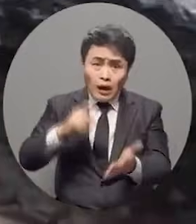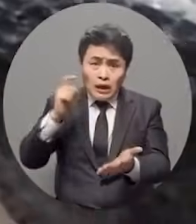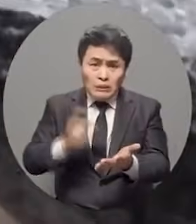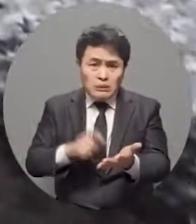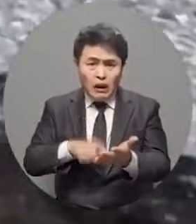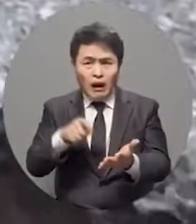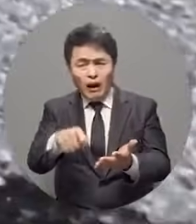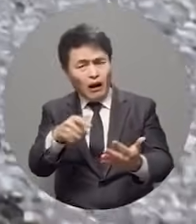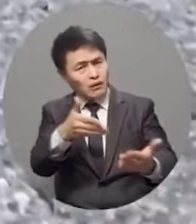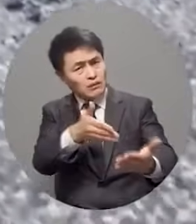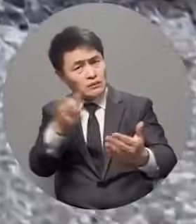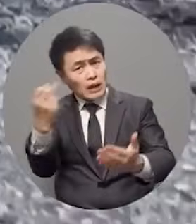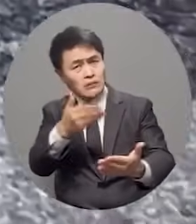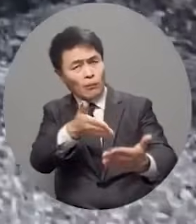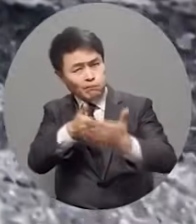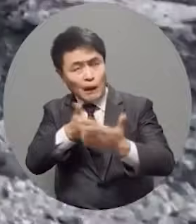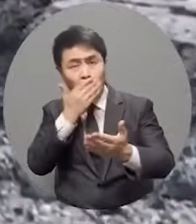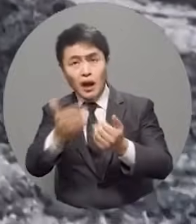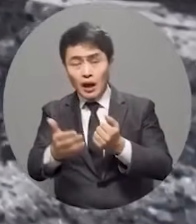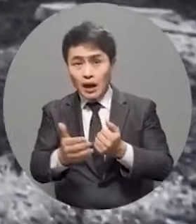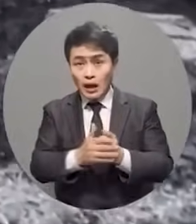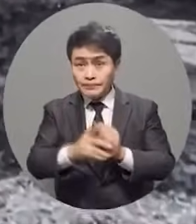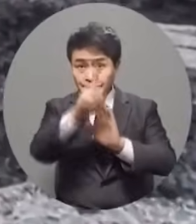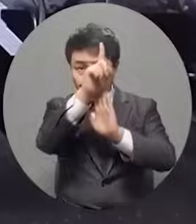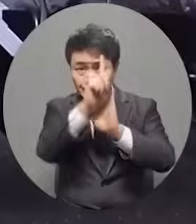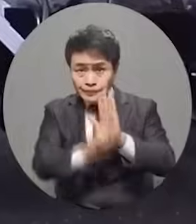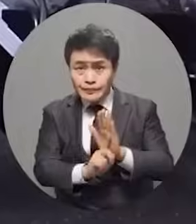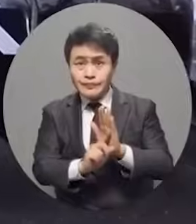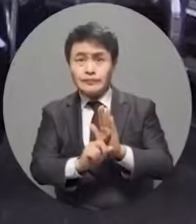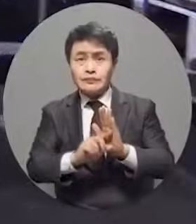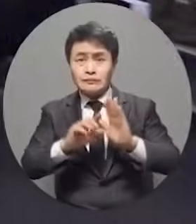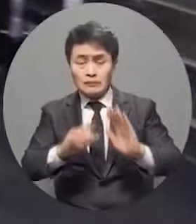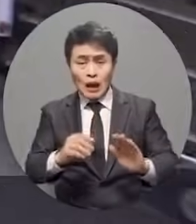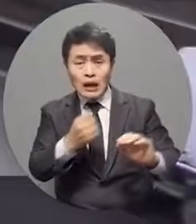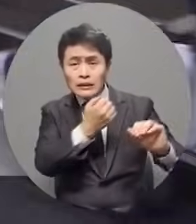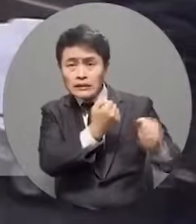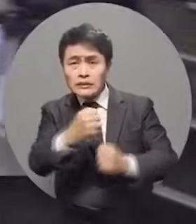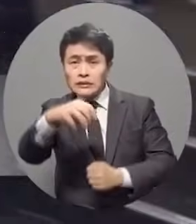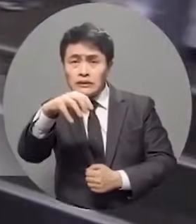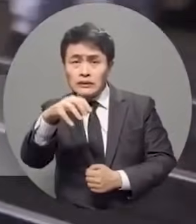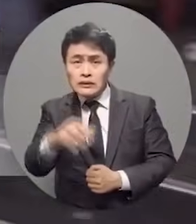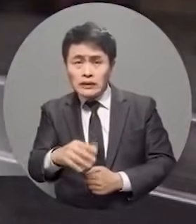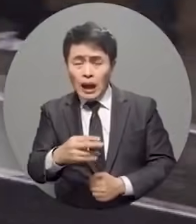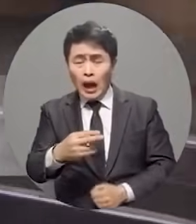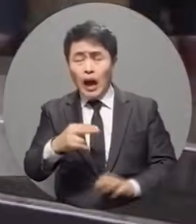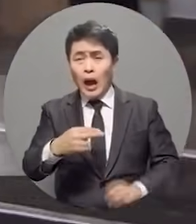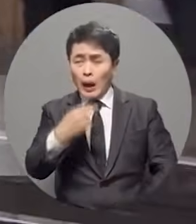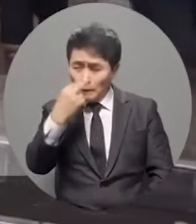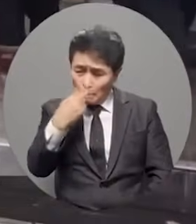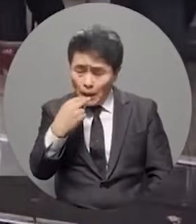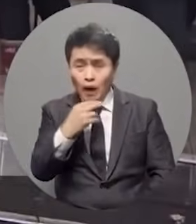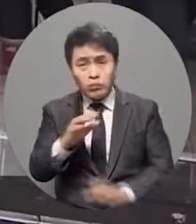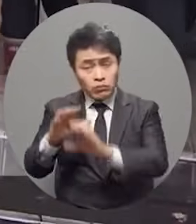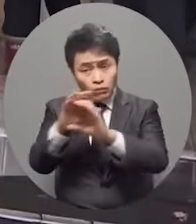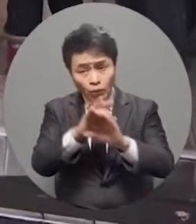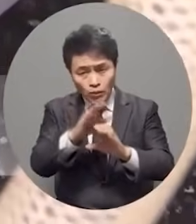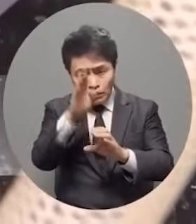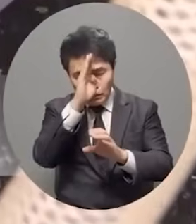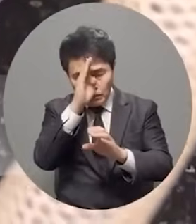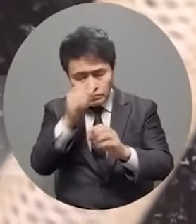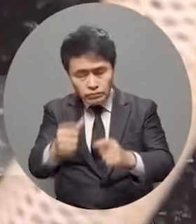다시 막힐 수 있습니다. 기온이 떨어지면서 일부 대피소에선 독감과 코로나 환자까지 급증하고